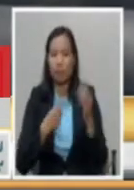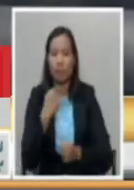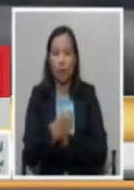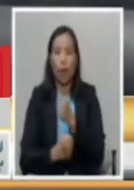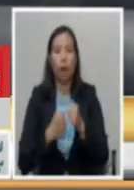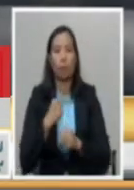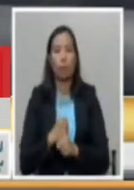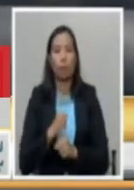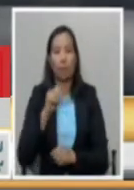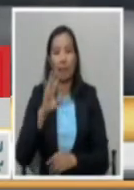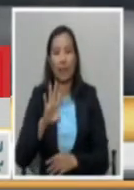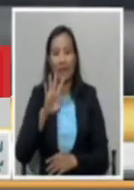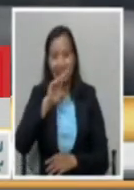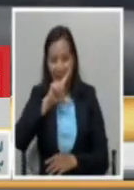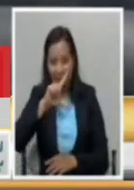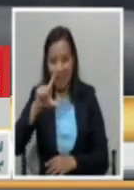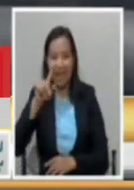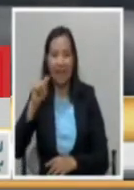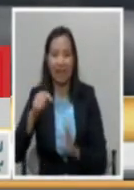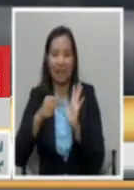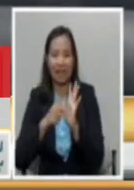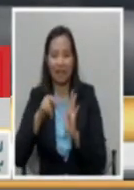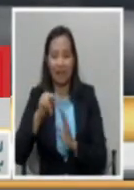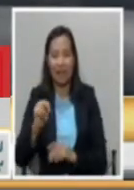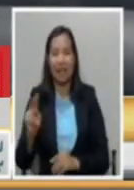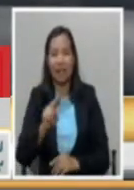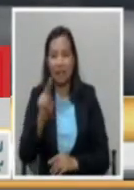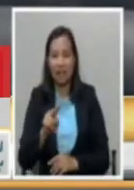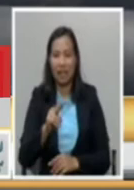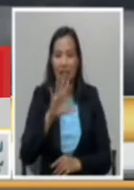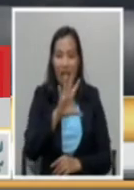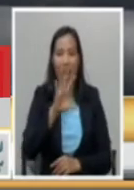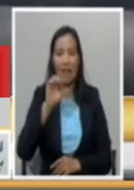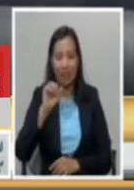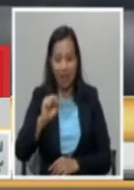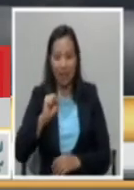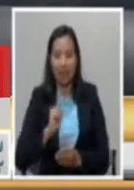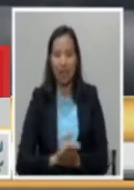ตันเราใช้ในประเทศประมาณ